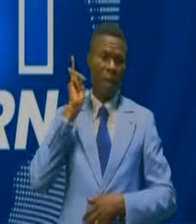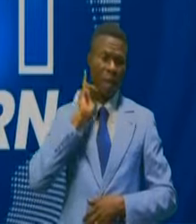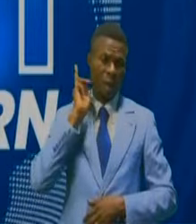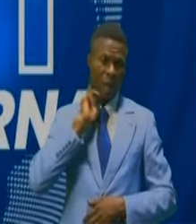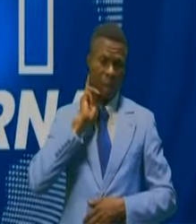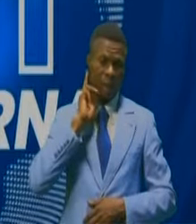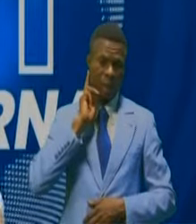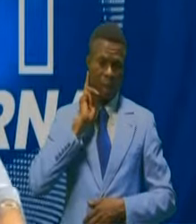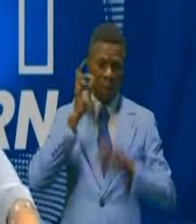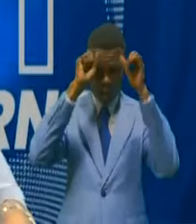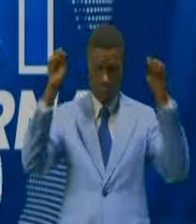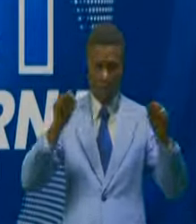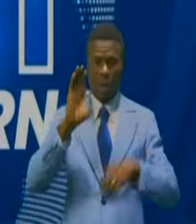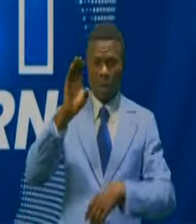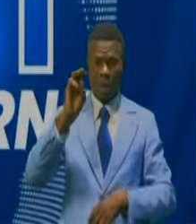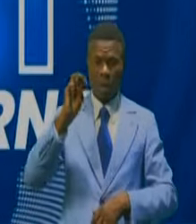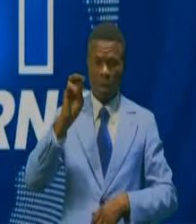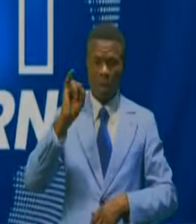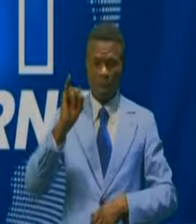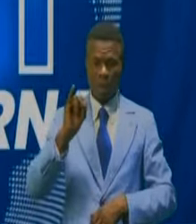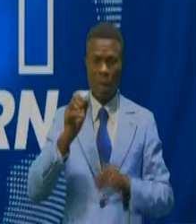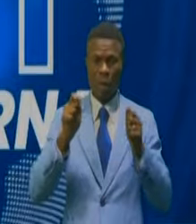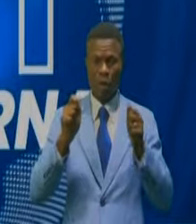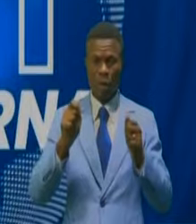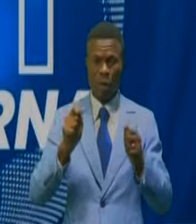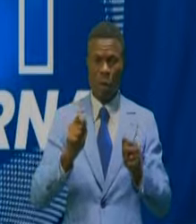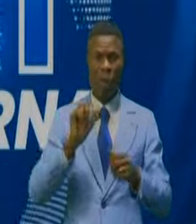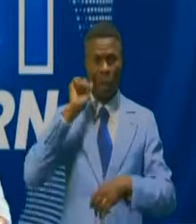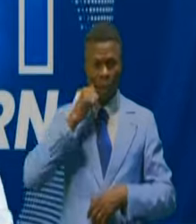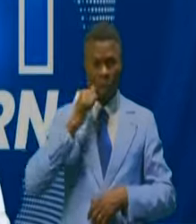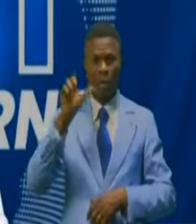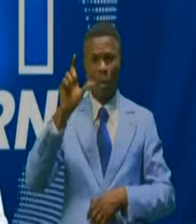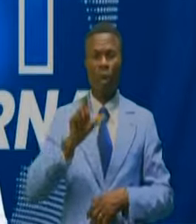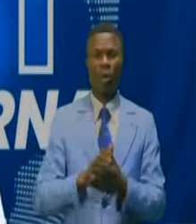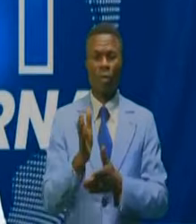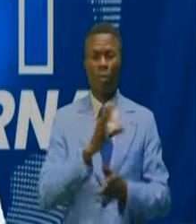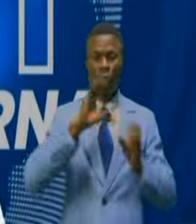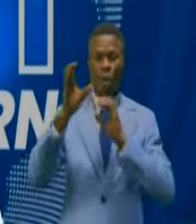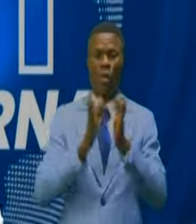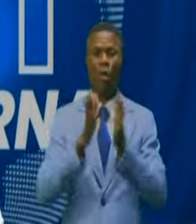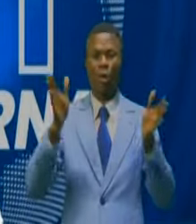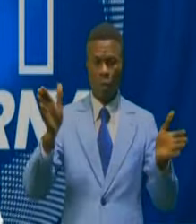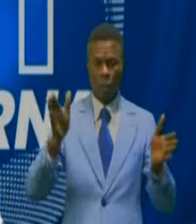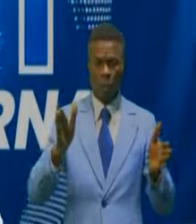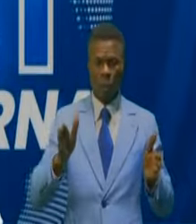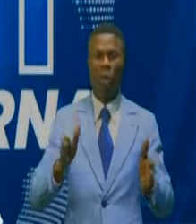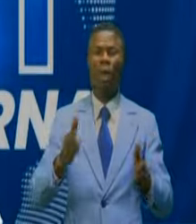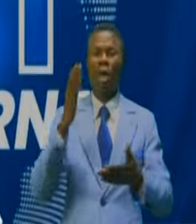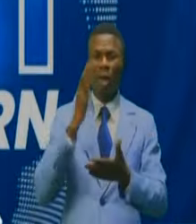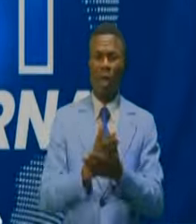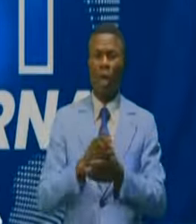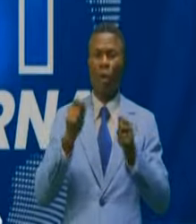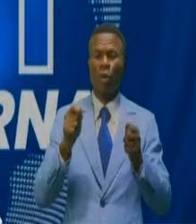Kazadi, président de la CENI, dans notre journal de demain. Un communiqué officiel qui va boucler complètement